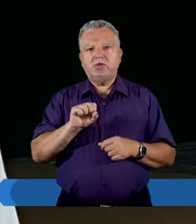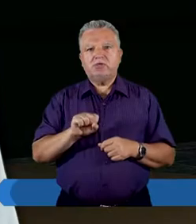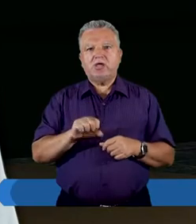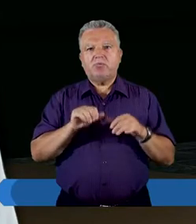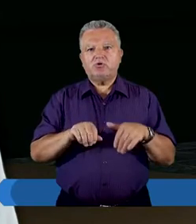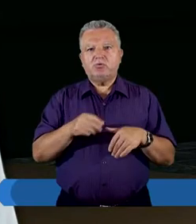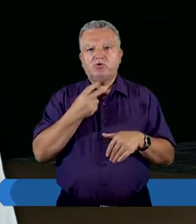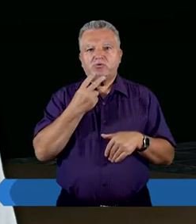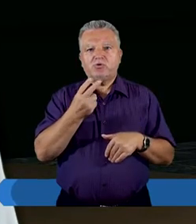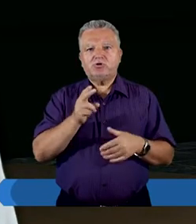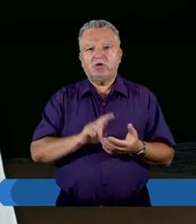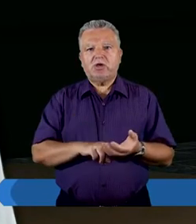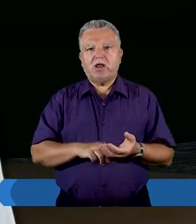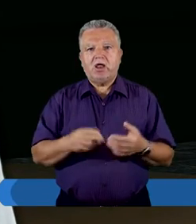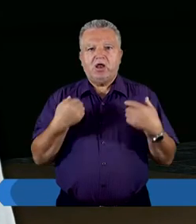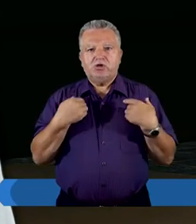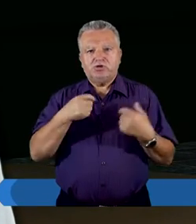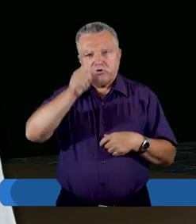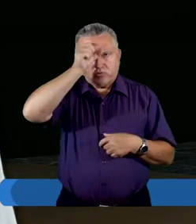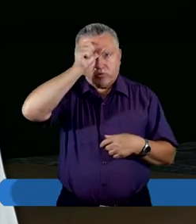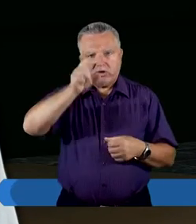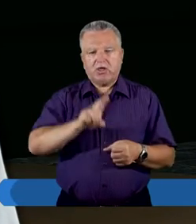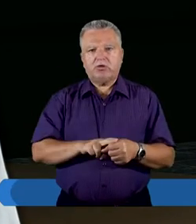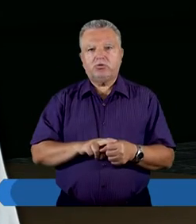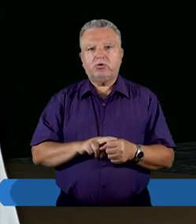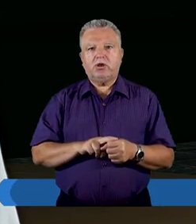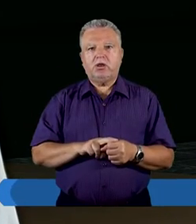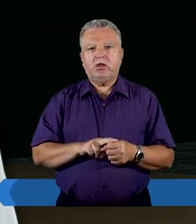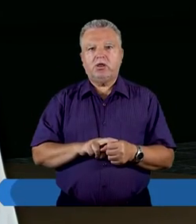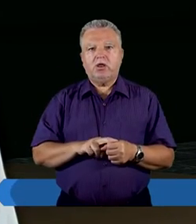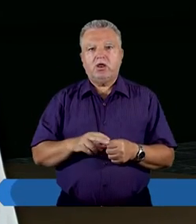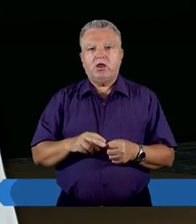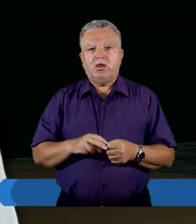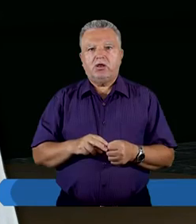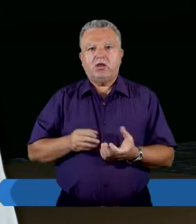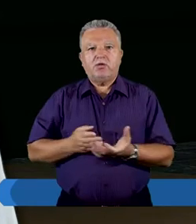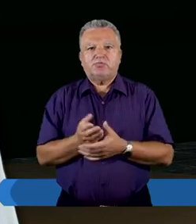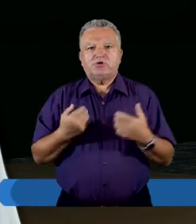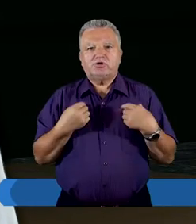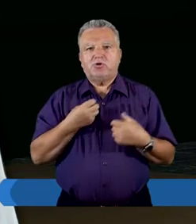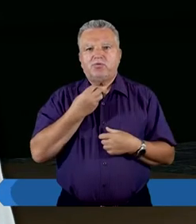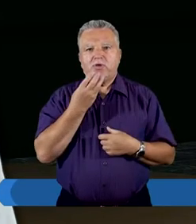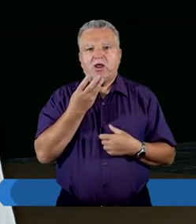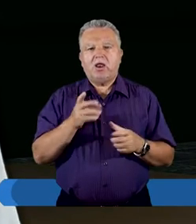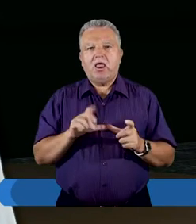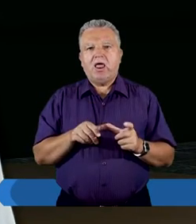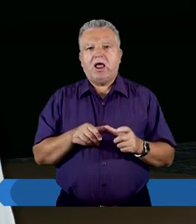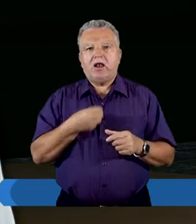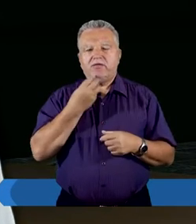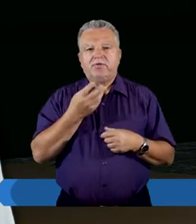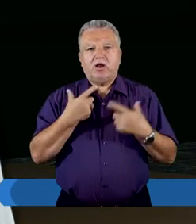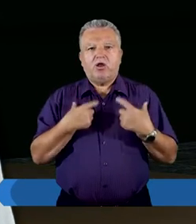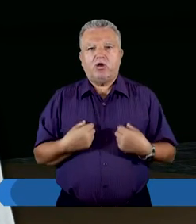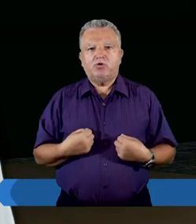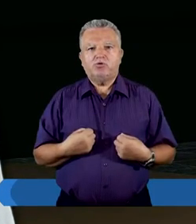sposobność spojrzenia na życie człowieka, który przeżywał bardzo wiele, ale wiele osób dzisiaj